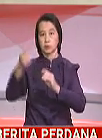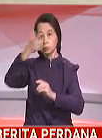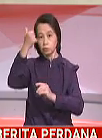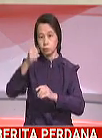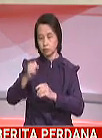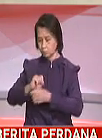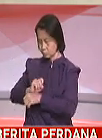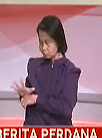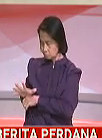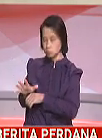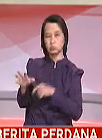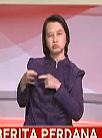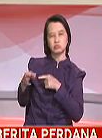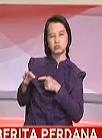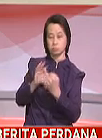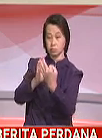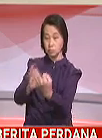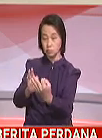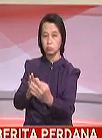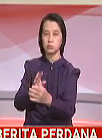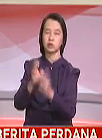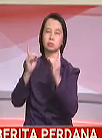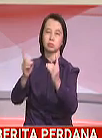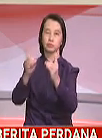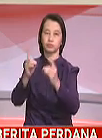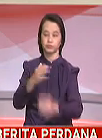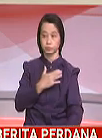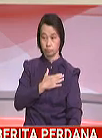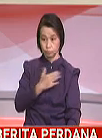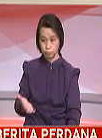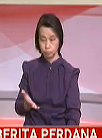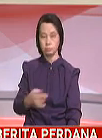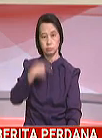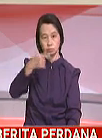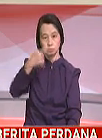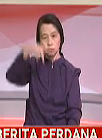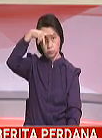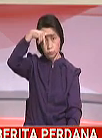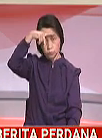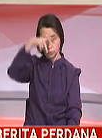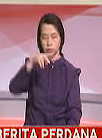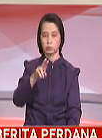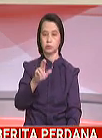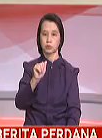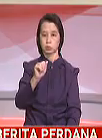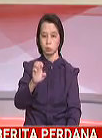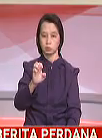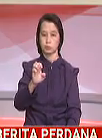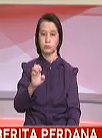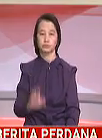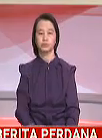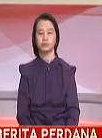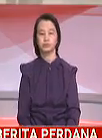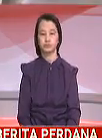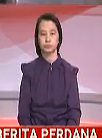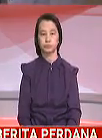kesan pandemik COVID-19 terhadap sektor itu. Komitmen tersebut dizahirkan sendiri Putera Mahkota Abu Dhabi, Sheikh Mohammed